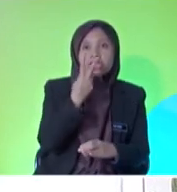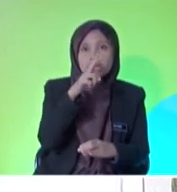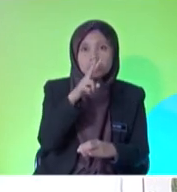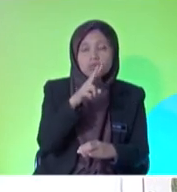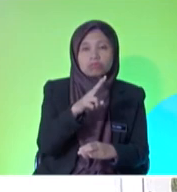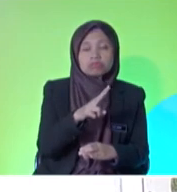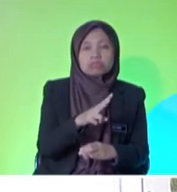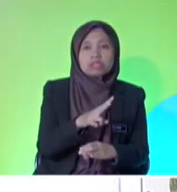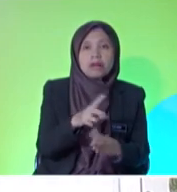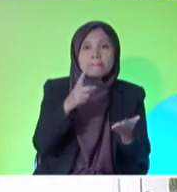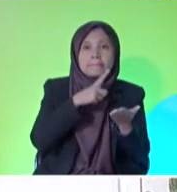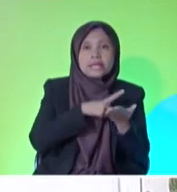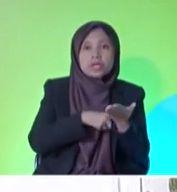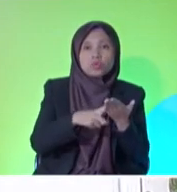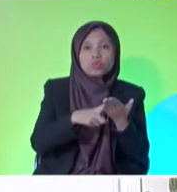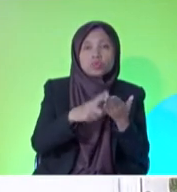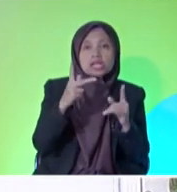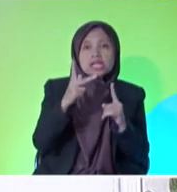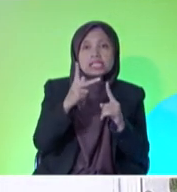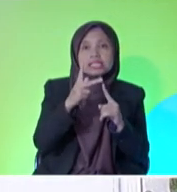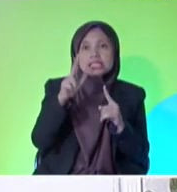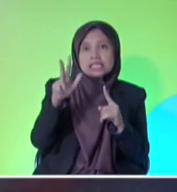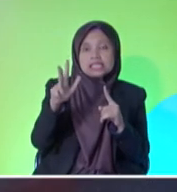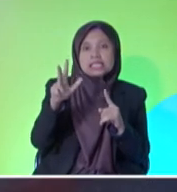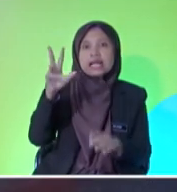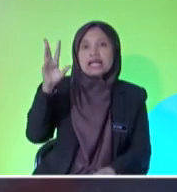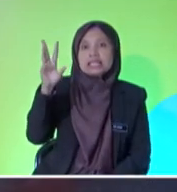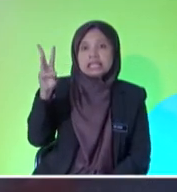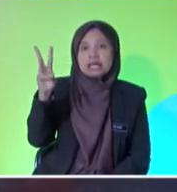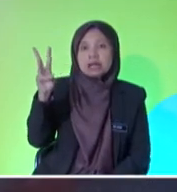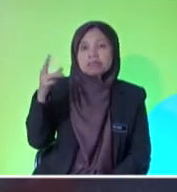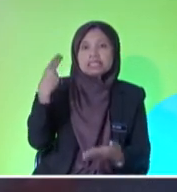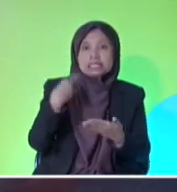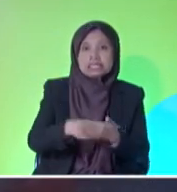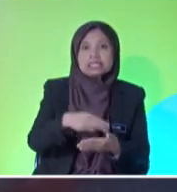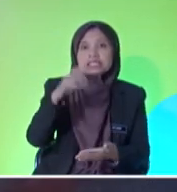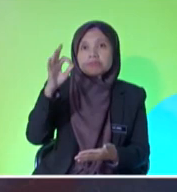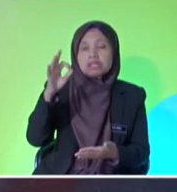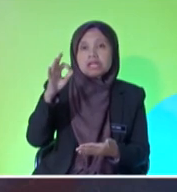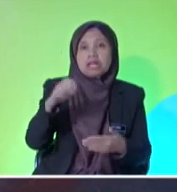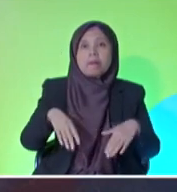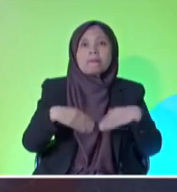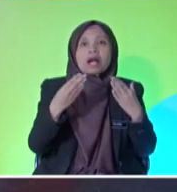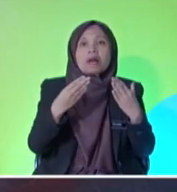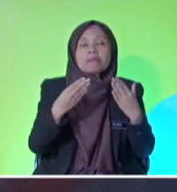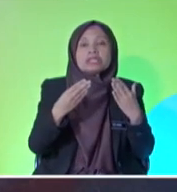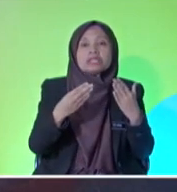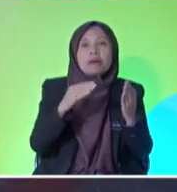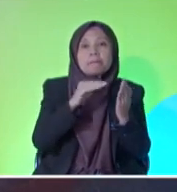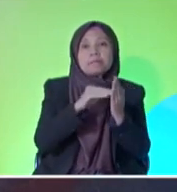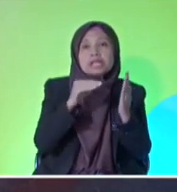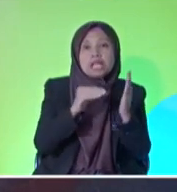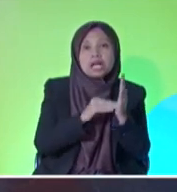kan minggu ketiga Minggu keenam Minggu ke-9 bagaimana bilangan daun dia Bagaimana